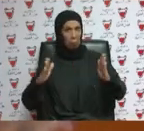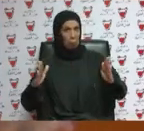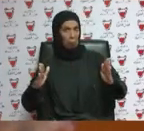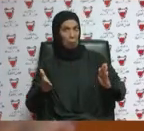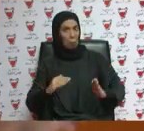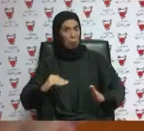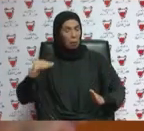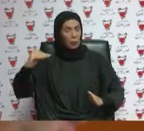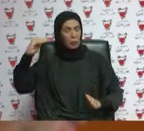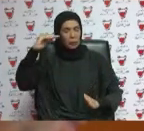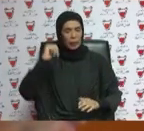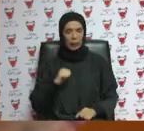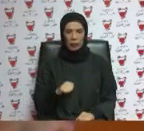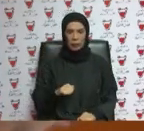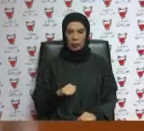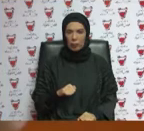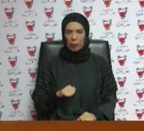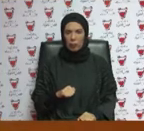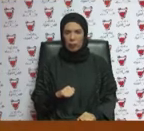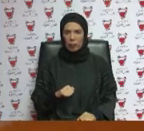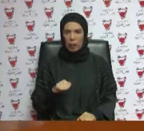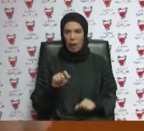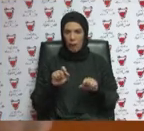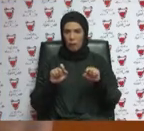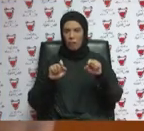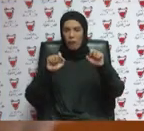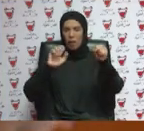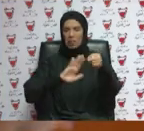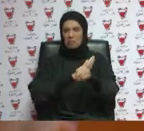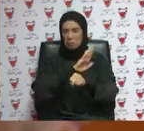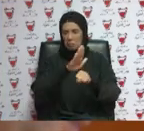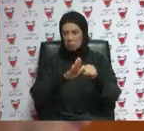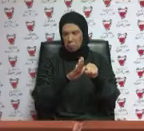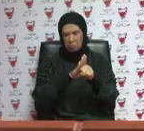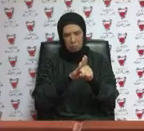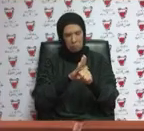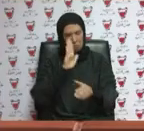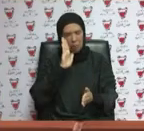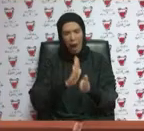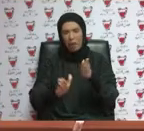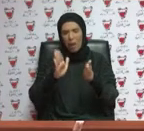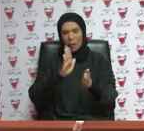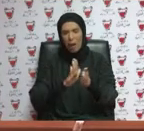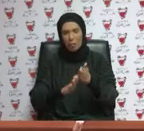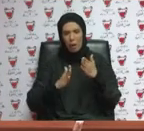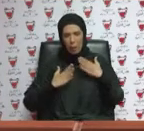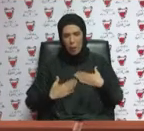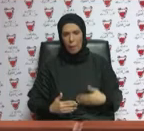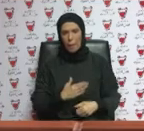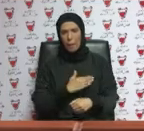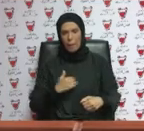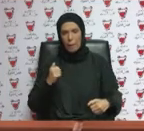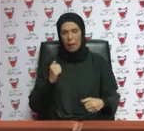متقدمة علينا، ولكن هذا الفيروس هدد أمنها الصحي وهز